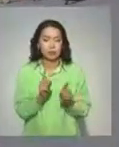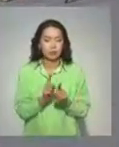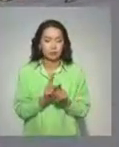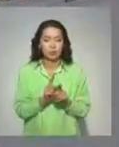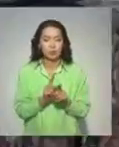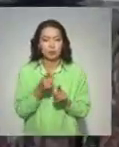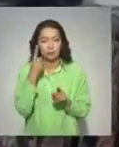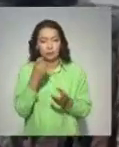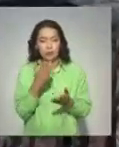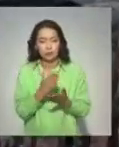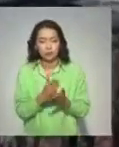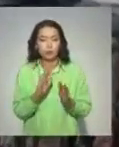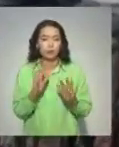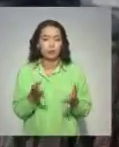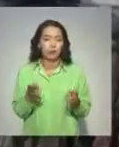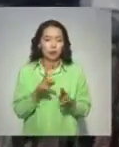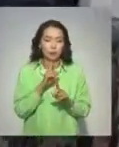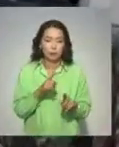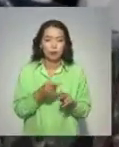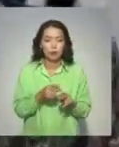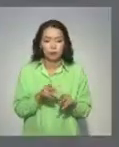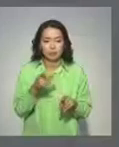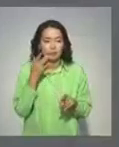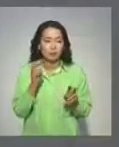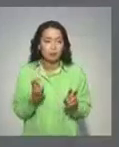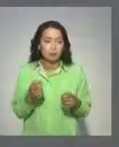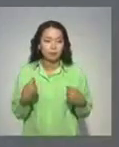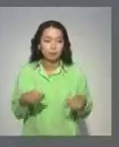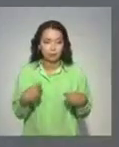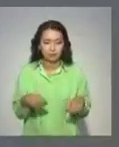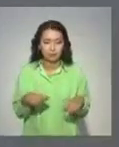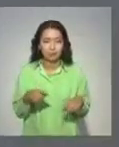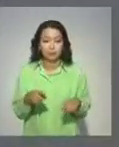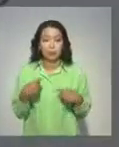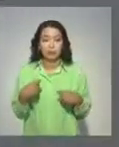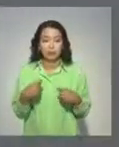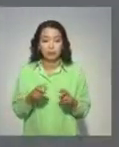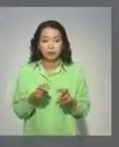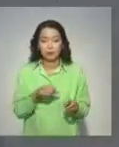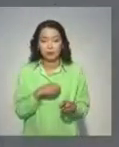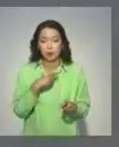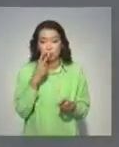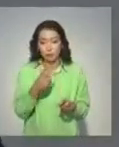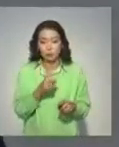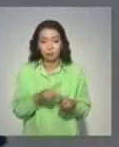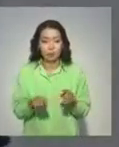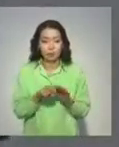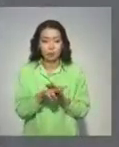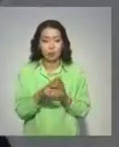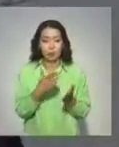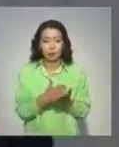өтеді. Біреу келіп қалмай ма екен деп иненің ұшында отырады. Мына жерде жана саудагер тұрған, бізді көре салысымен қашып кетті, ал